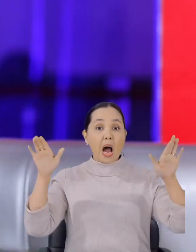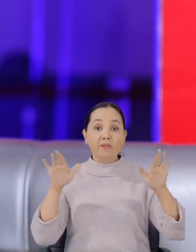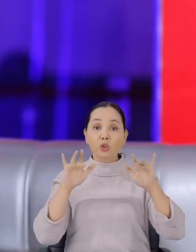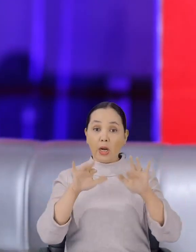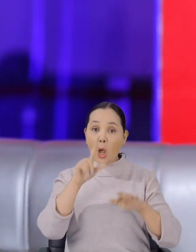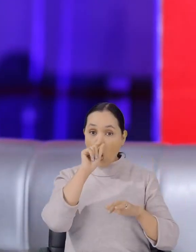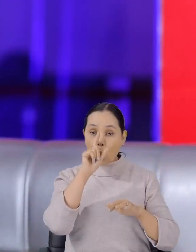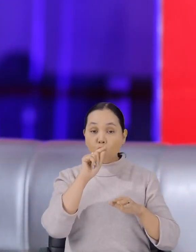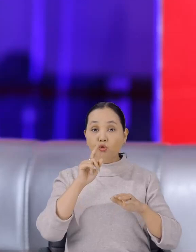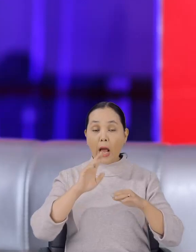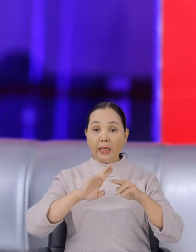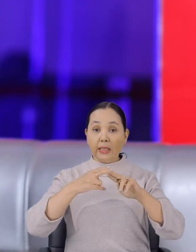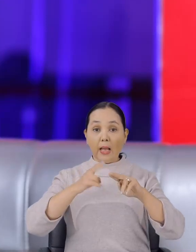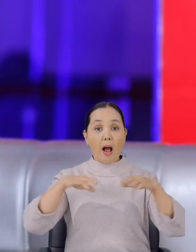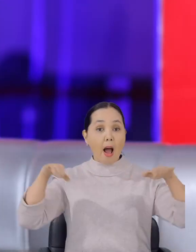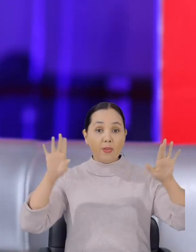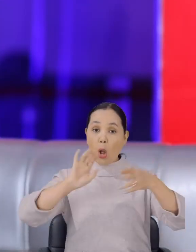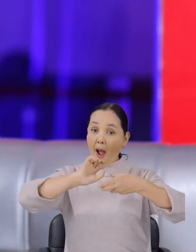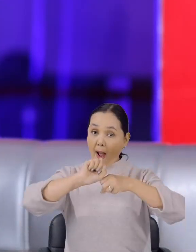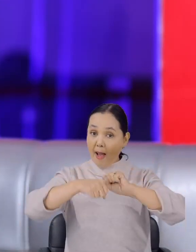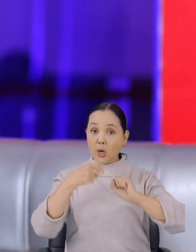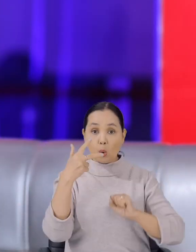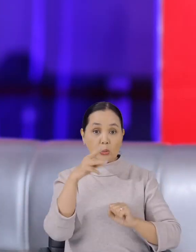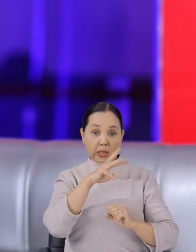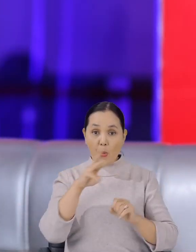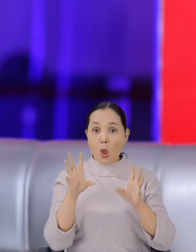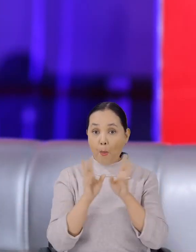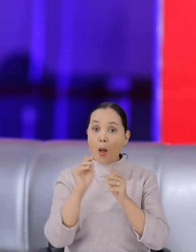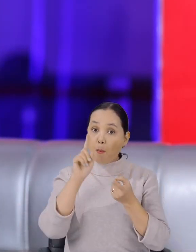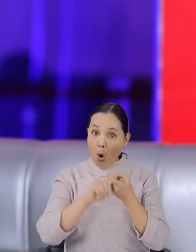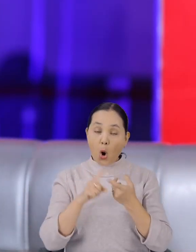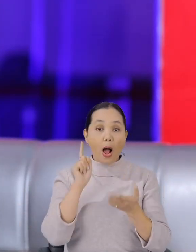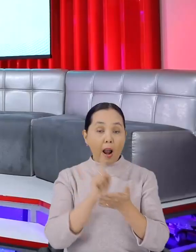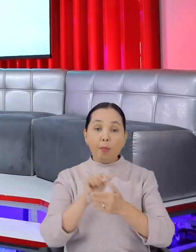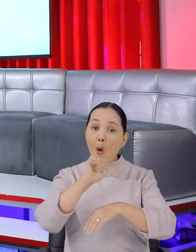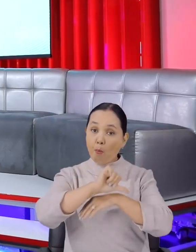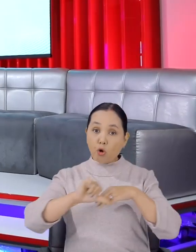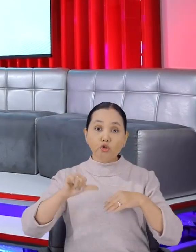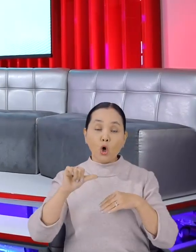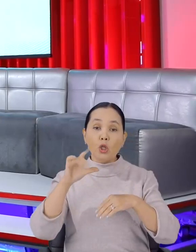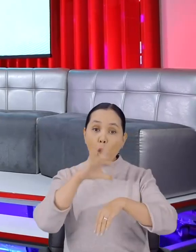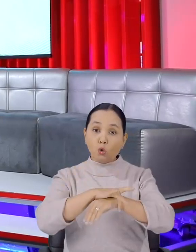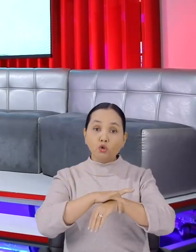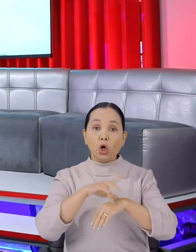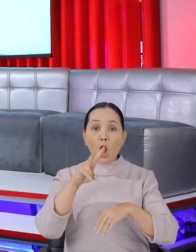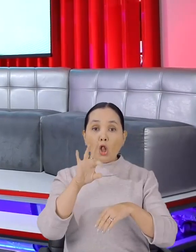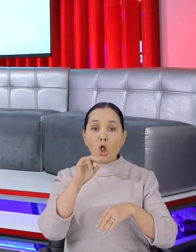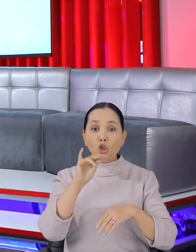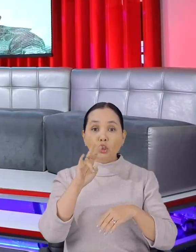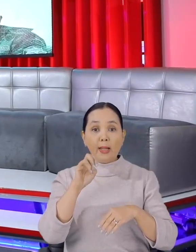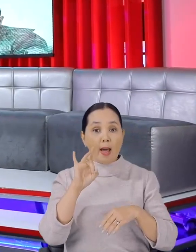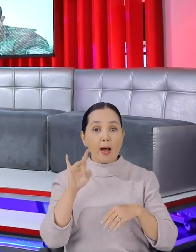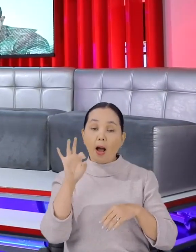qushlarning qanotlarini qayirganlar haqida gap ketadi. U ham 30 million so'm bilan bog'liq. Albatta, bojxonada ushlab qolingan lochinlar haqida